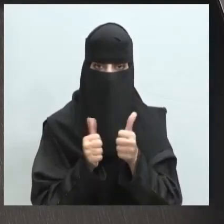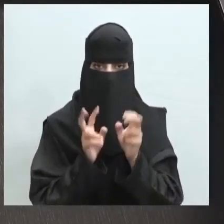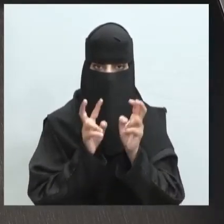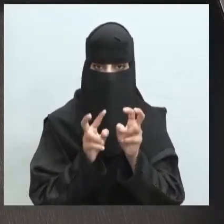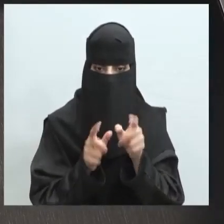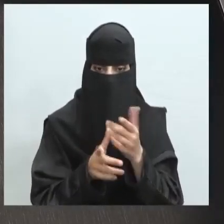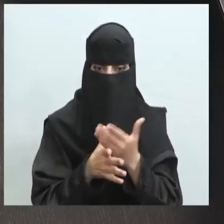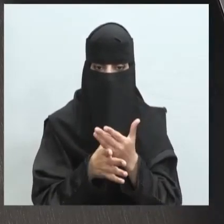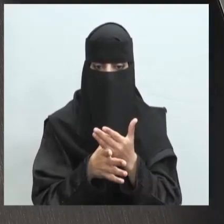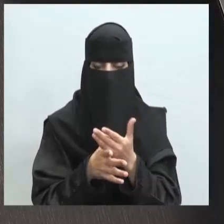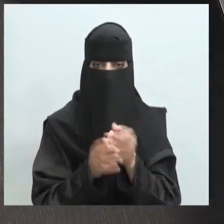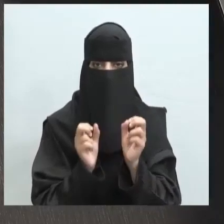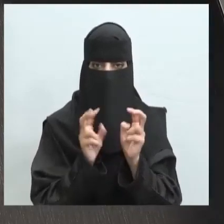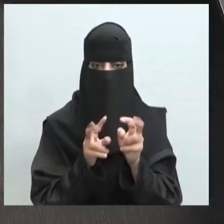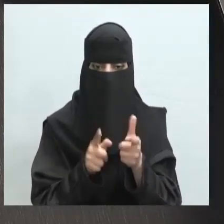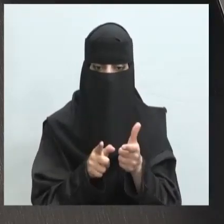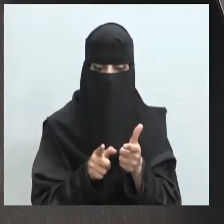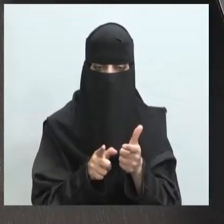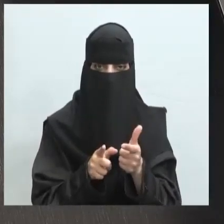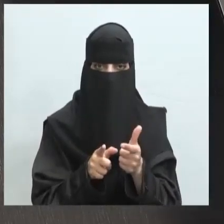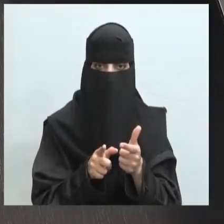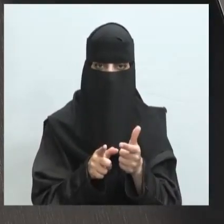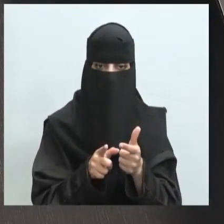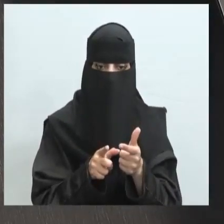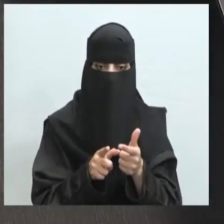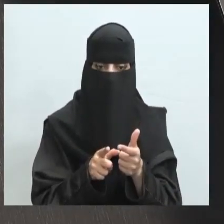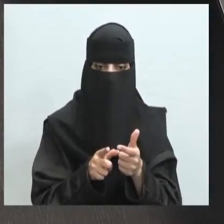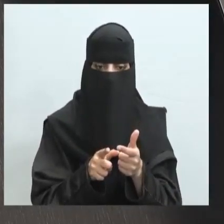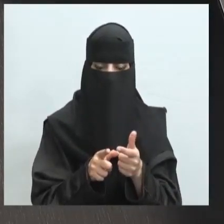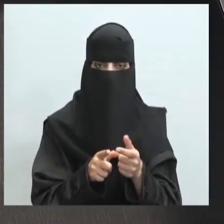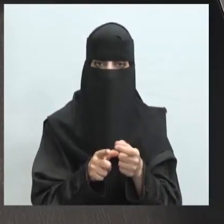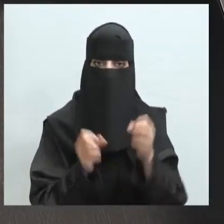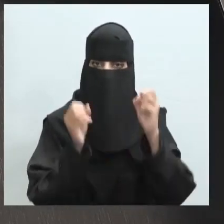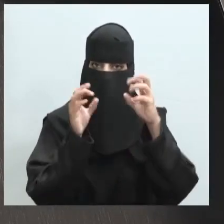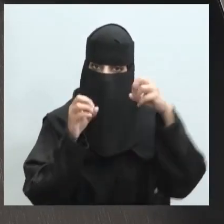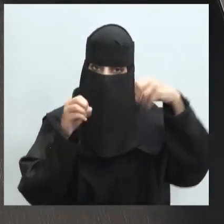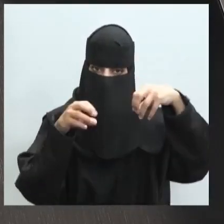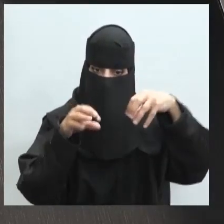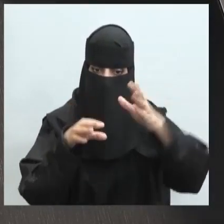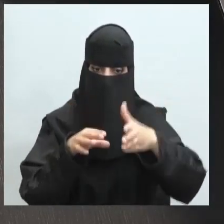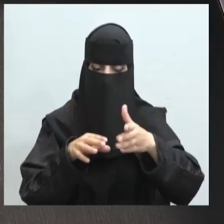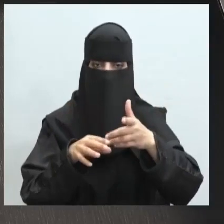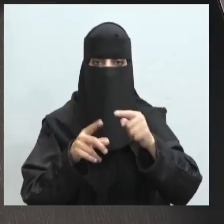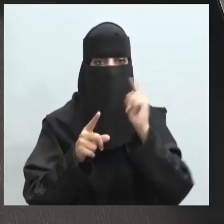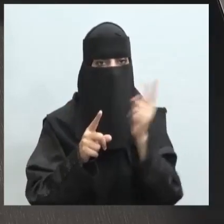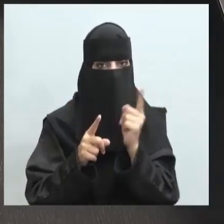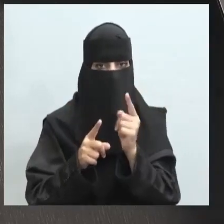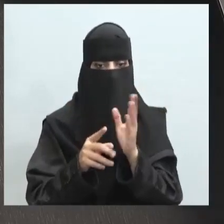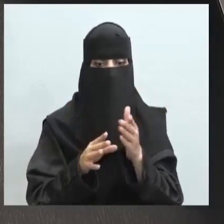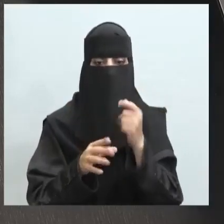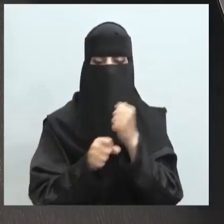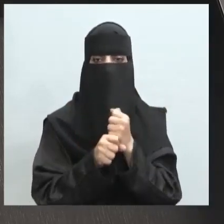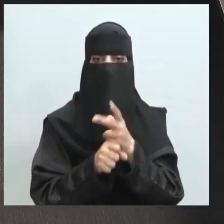تشاهدون امامكم ربما تكون هذه المقاومه مصباح ربما تكون مروحه او اي